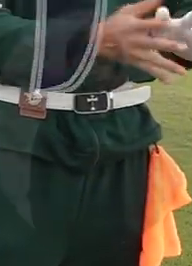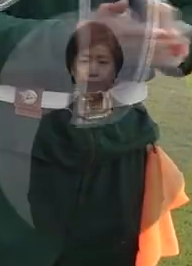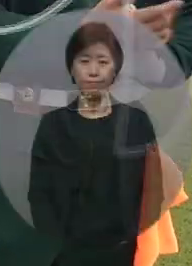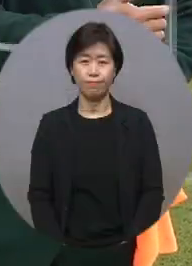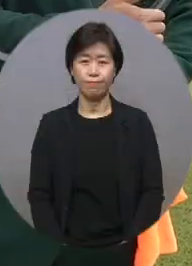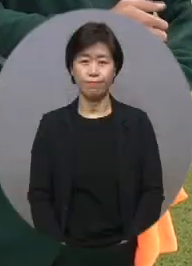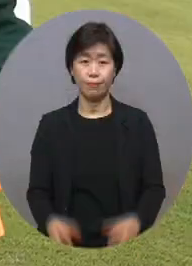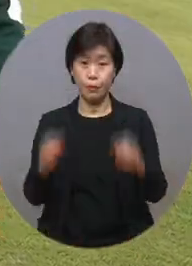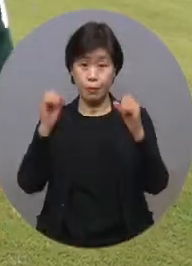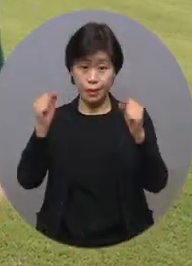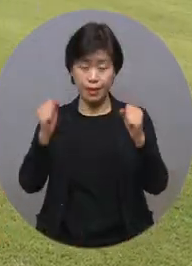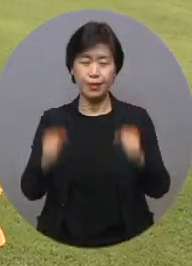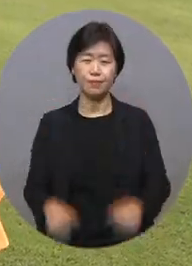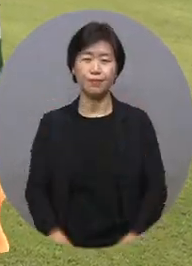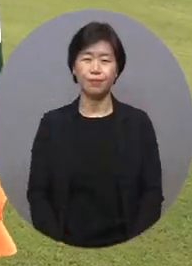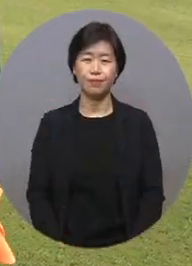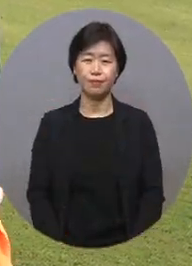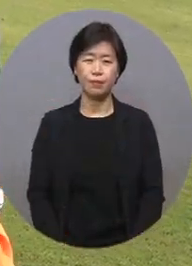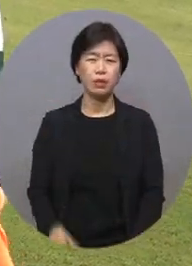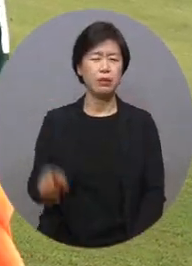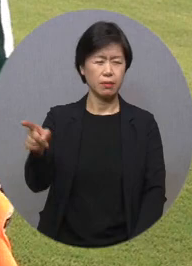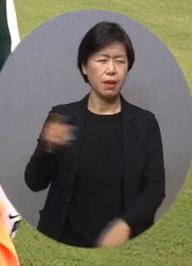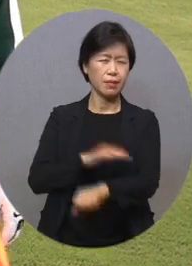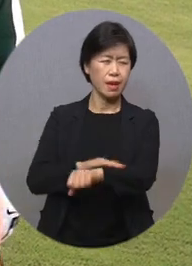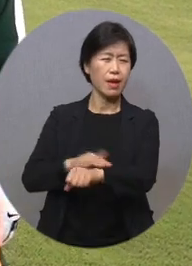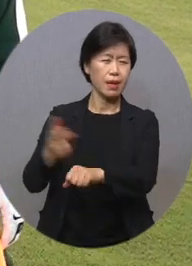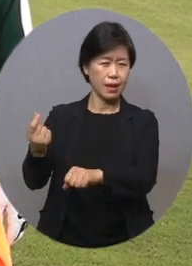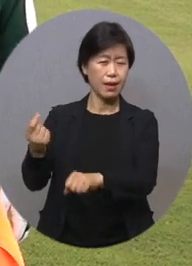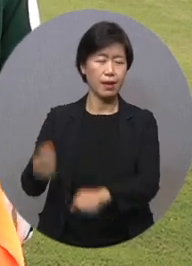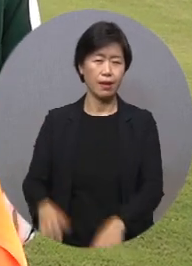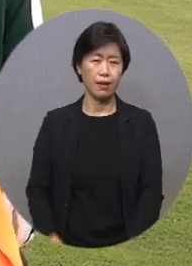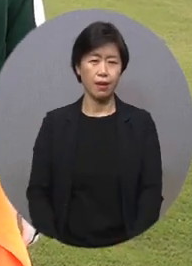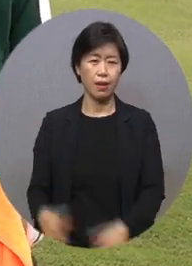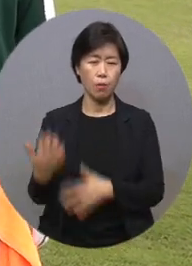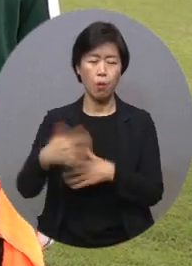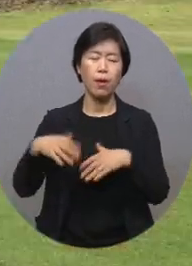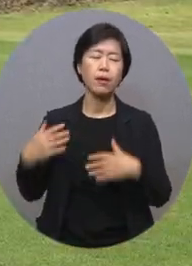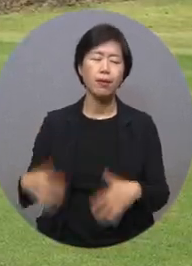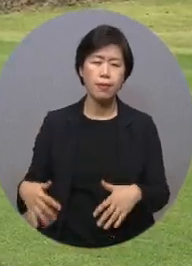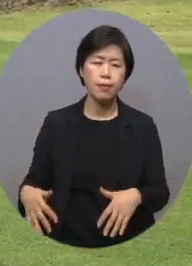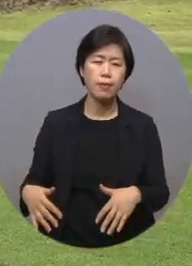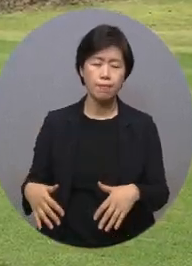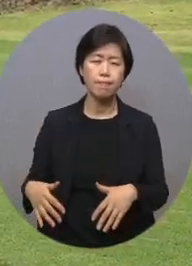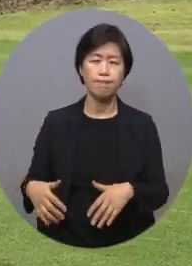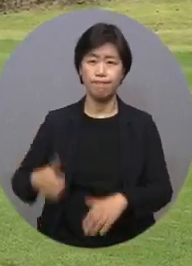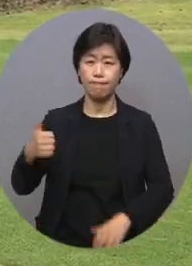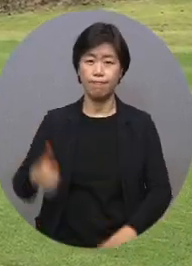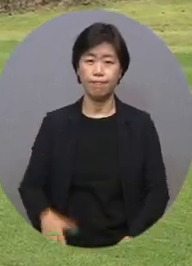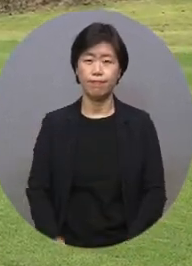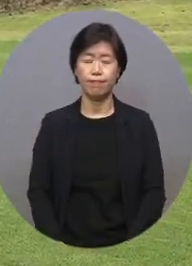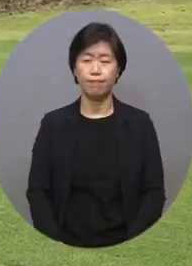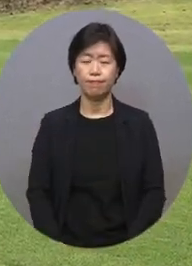화이팅! 456! 와, 456번 진짜 잘 친단 말이야. 아, 죄송해. 힘 빼고.